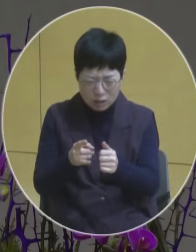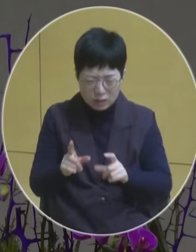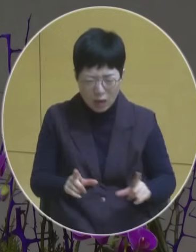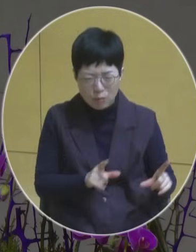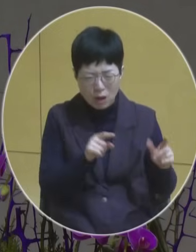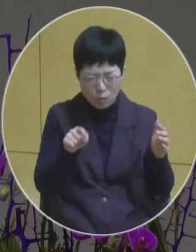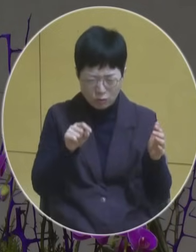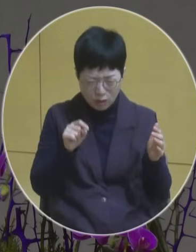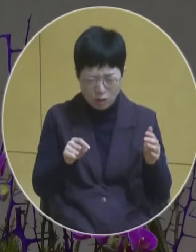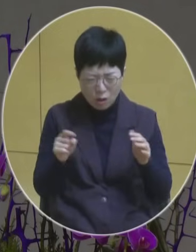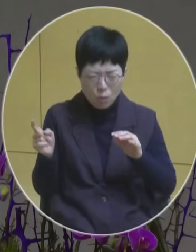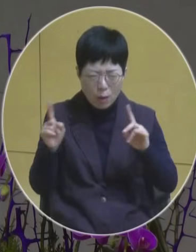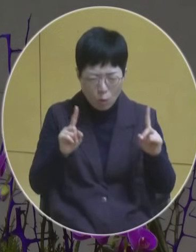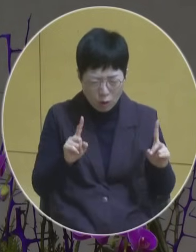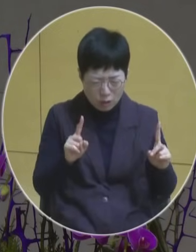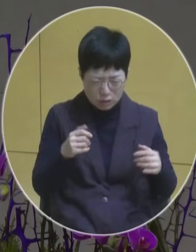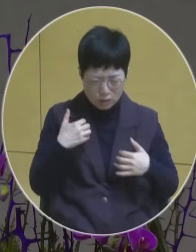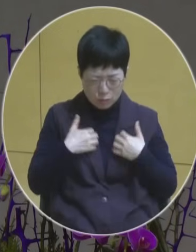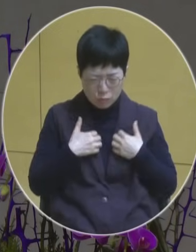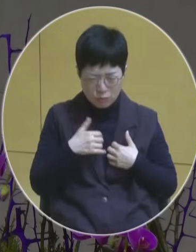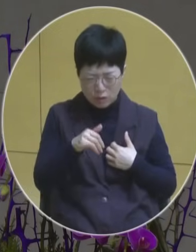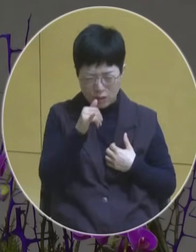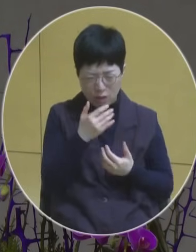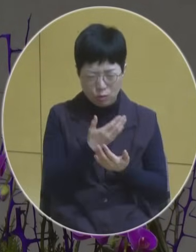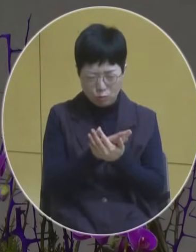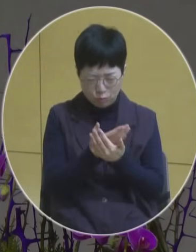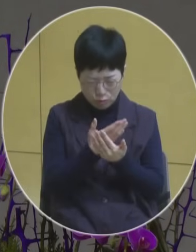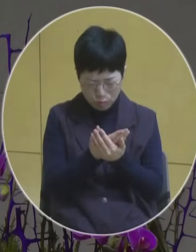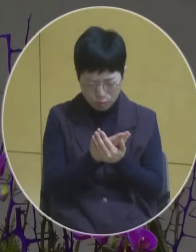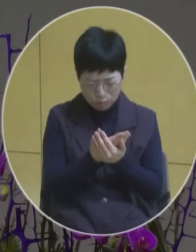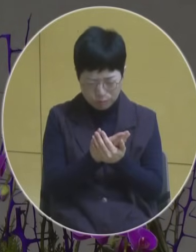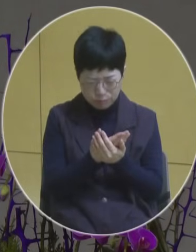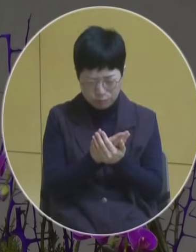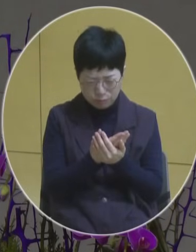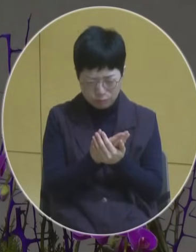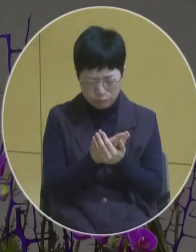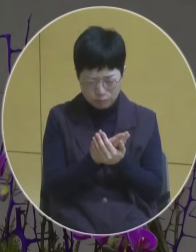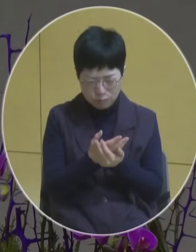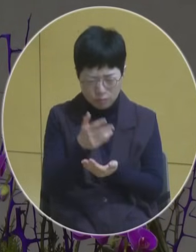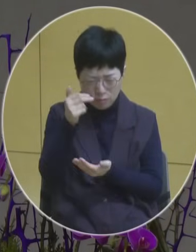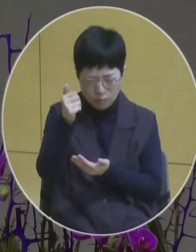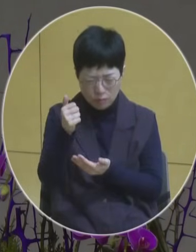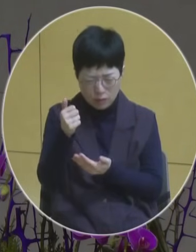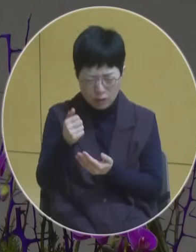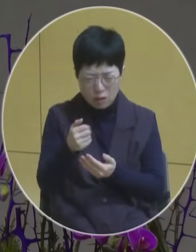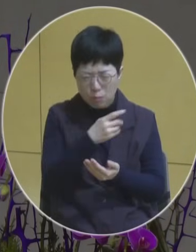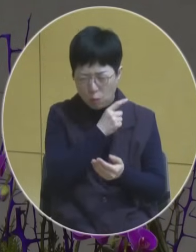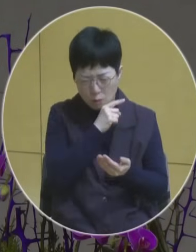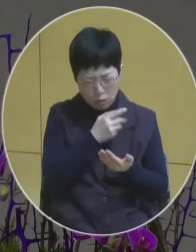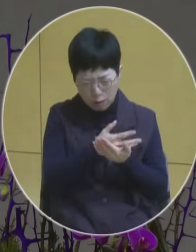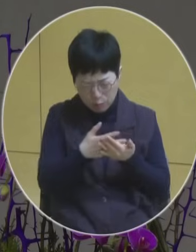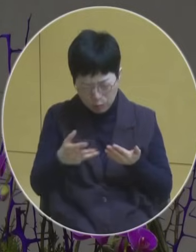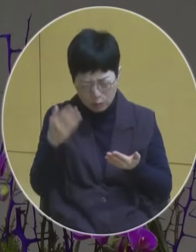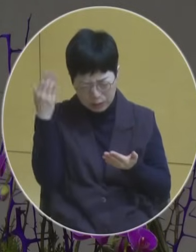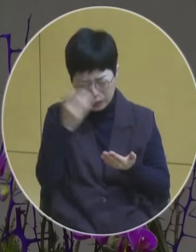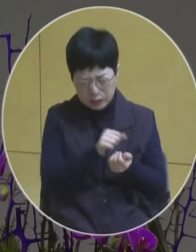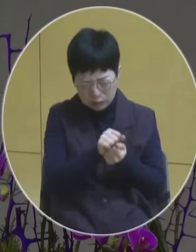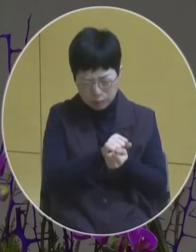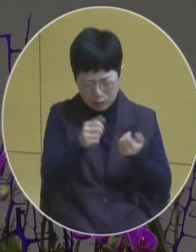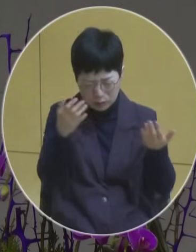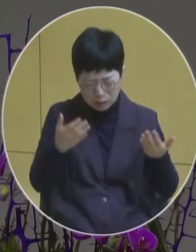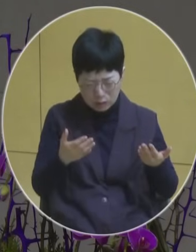속에 하나님 회복함의 기쁨이 넘칠 수 있도록 함께하여 주시옵소서. 주의 보혈의 피로 주의 씻음 받은 주의